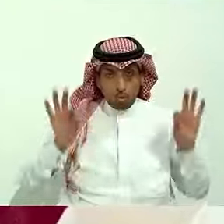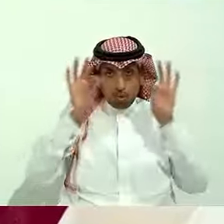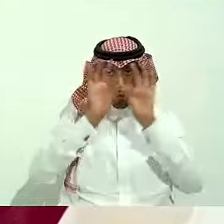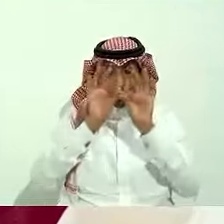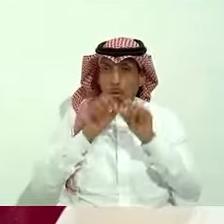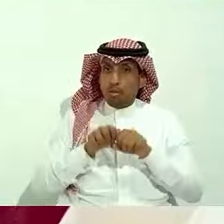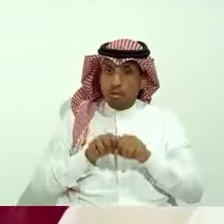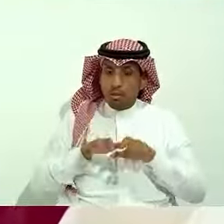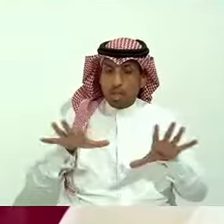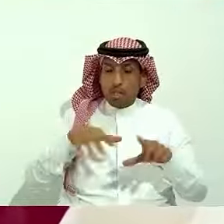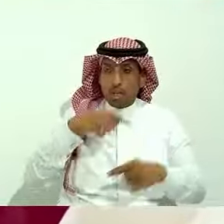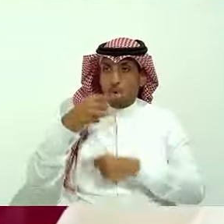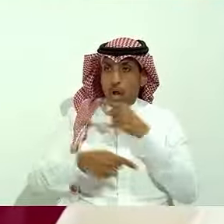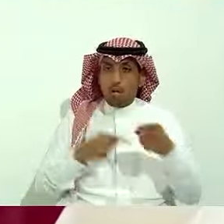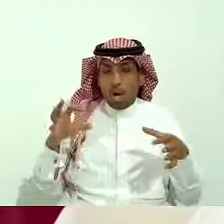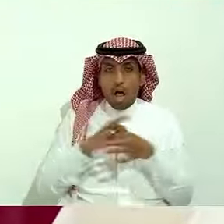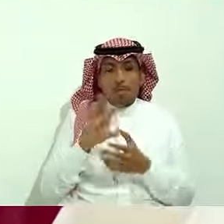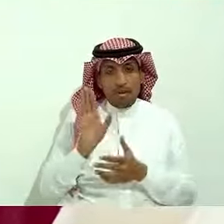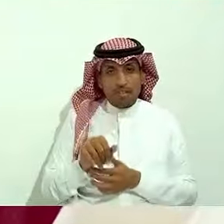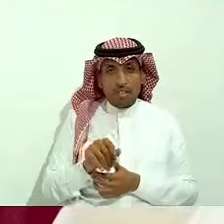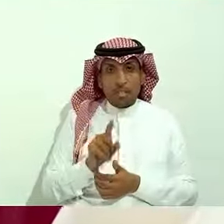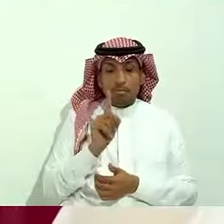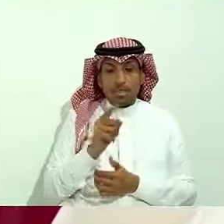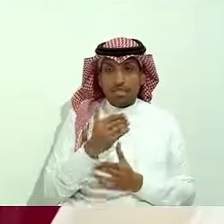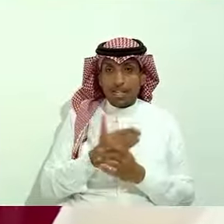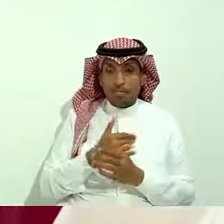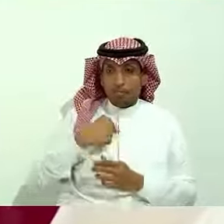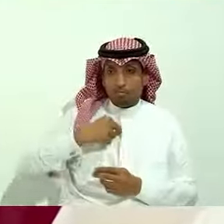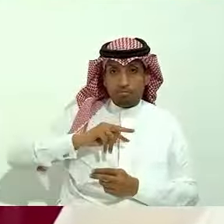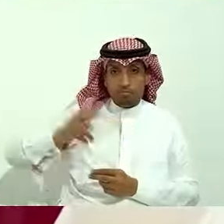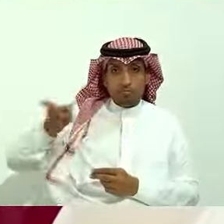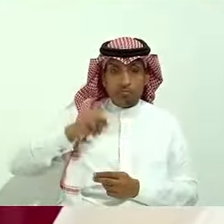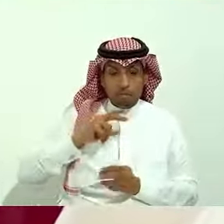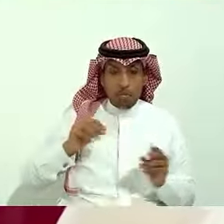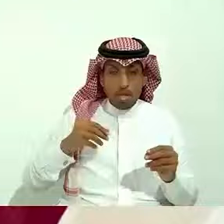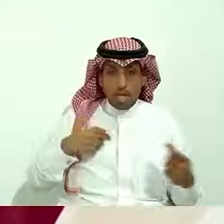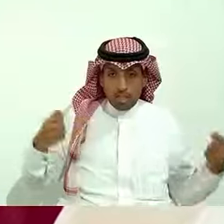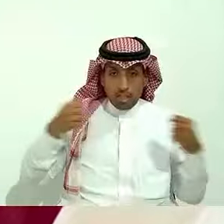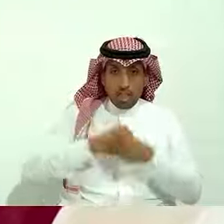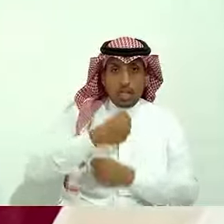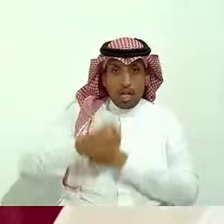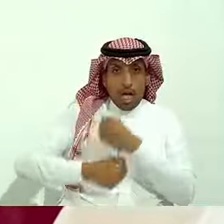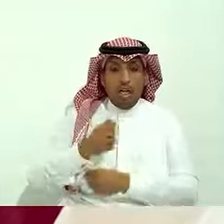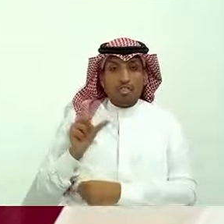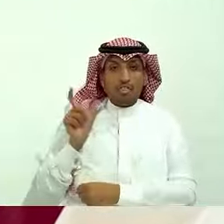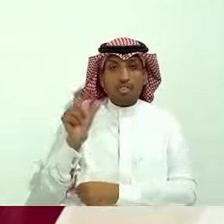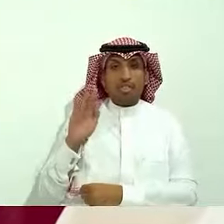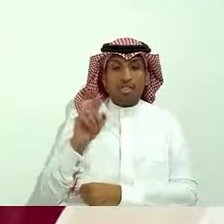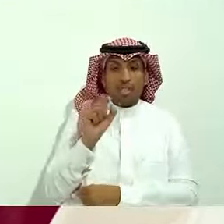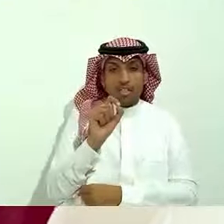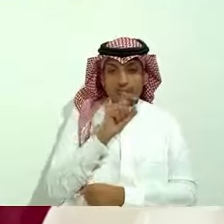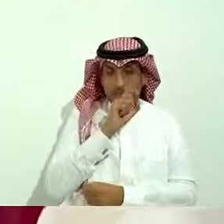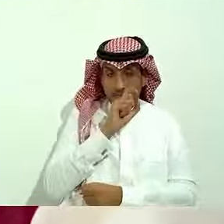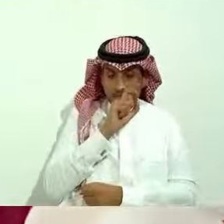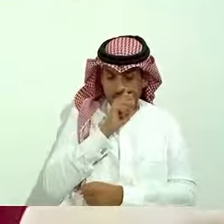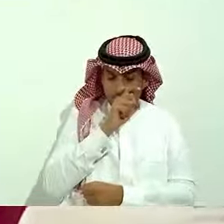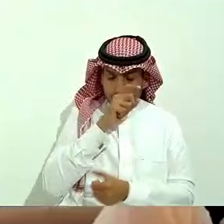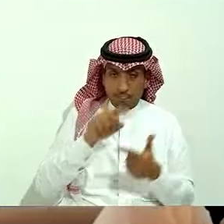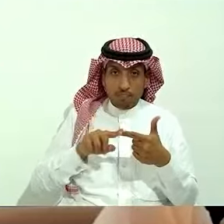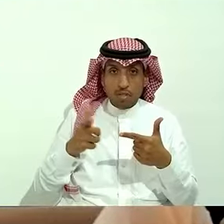وتسارع العالم وترابطوا ببعض صار لها عامل. فلما الواحد يلبس عباية نصف أو فروة أو يمكن ياخذ على